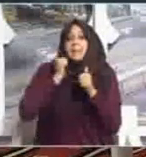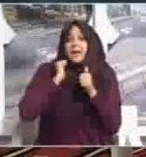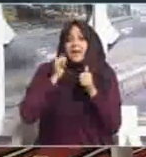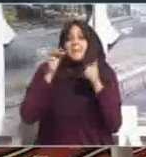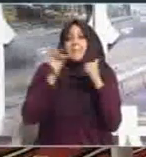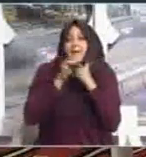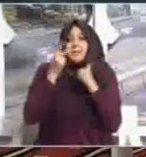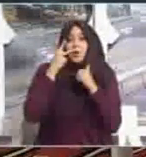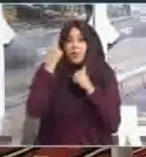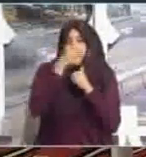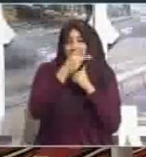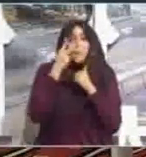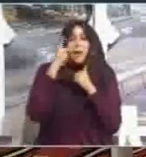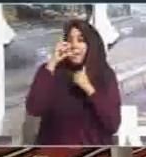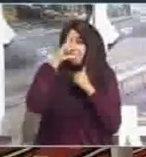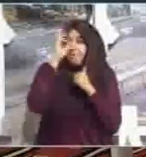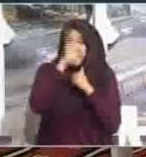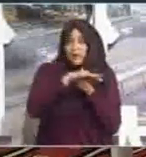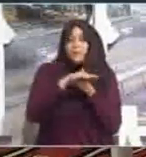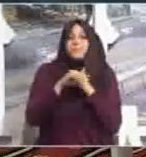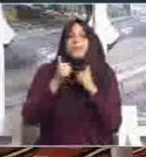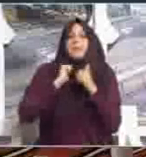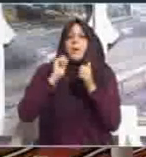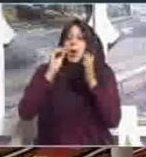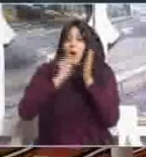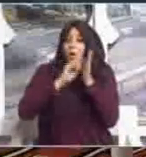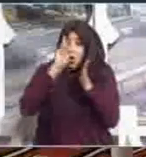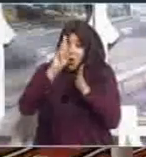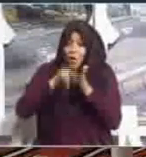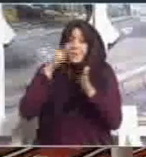توفي والام توفيت.